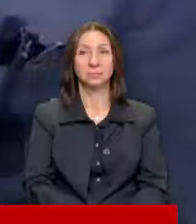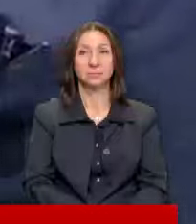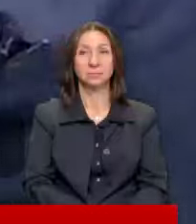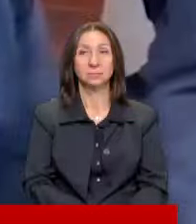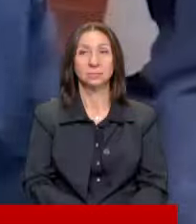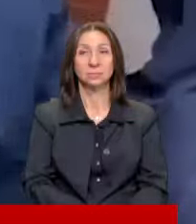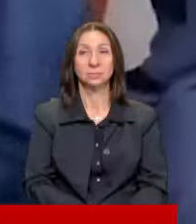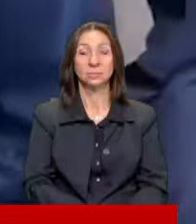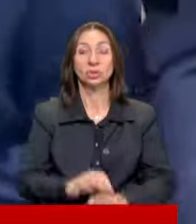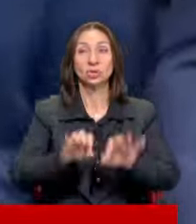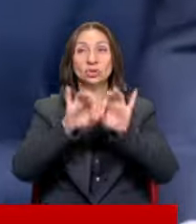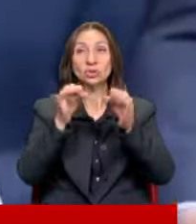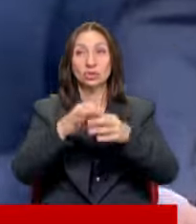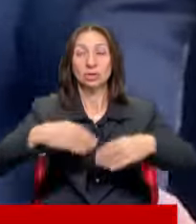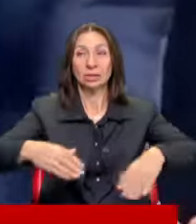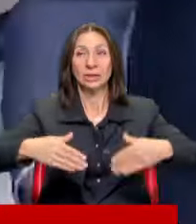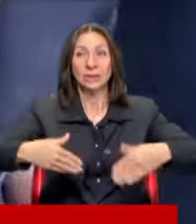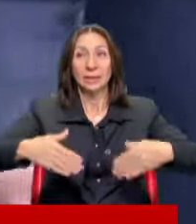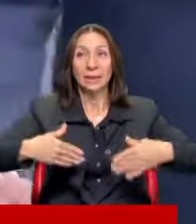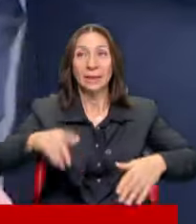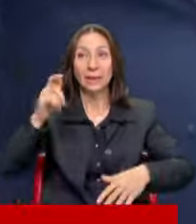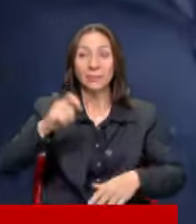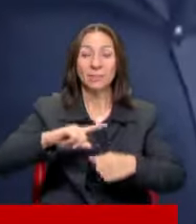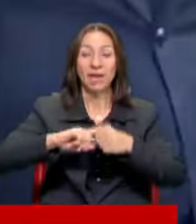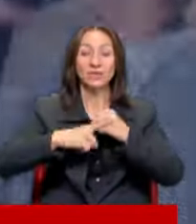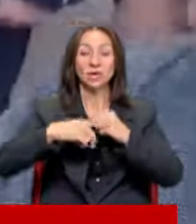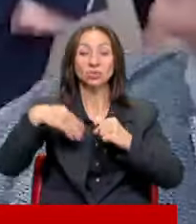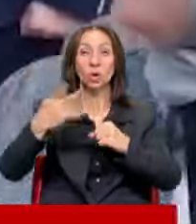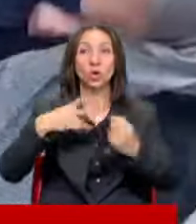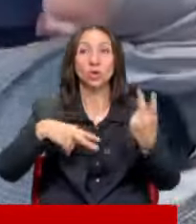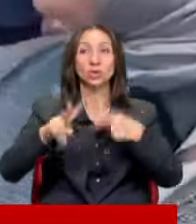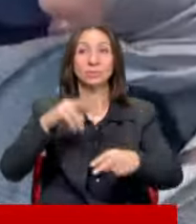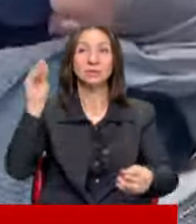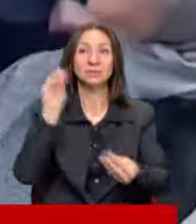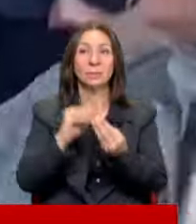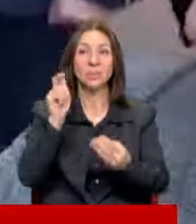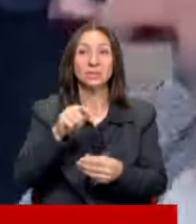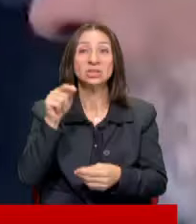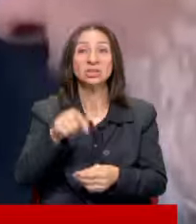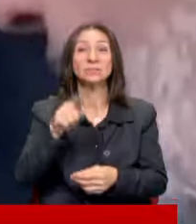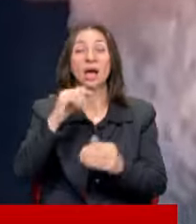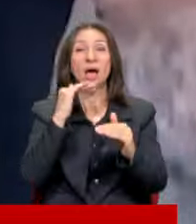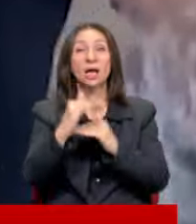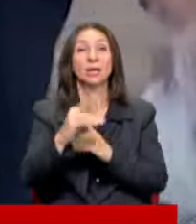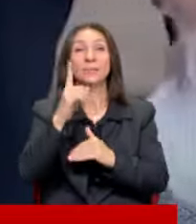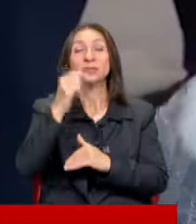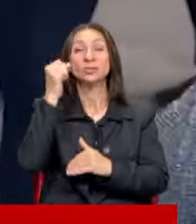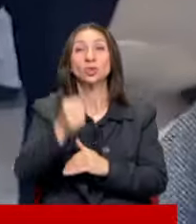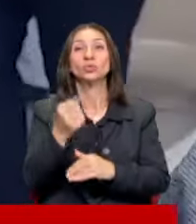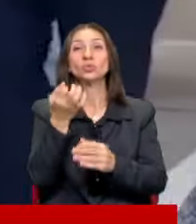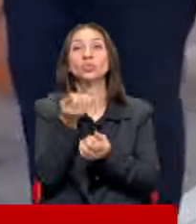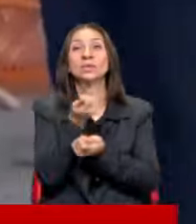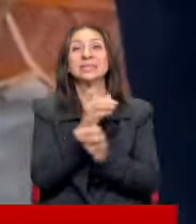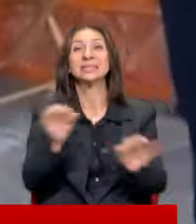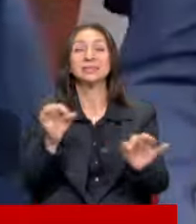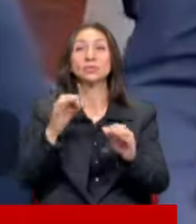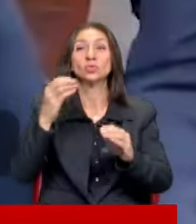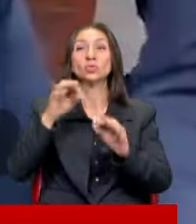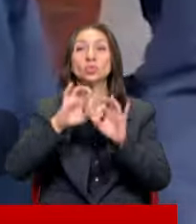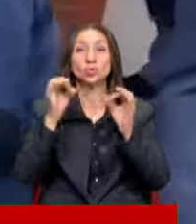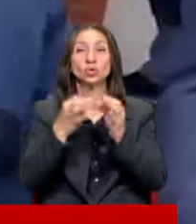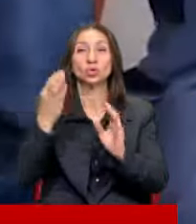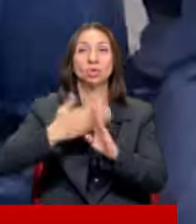Bakanım sucuk partisinde mangal yedi bir hafta sonra ulaşıma zam yaptı Şimdi ise halka bir ton ücretsiz sucuk